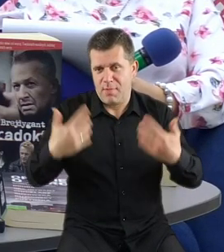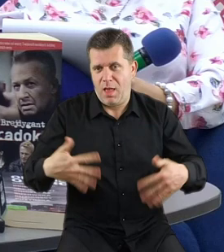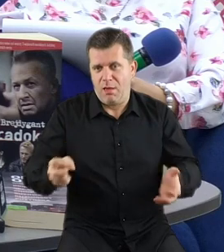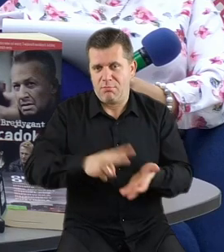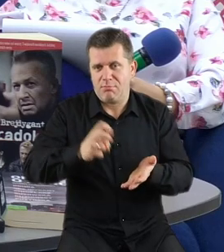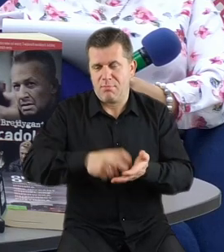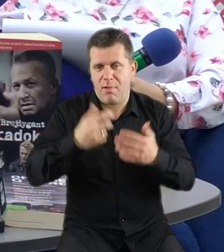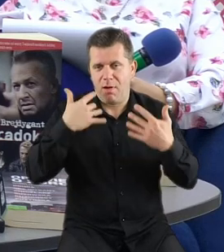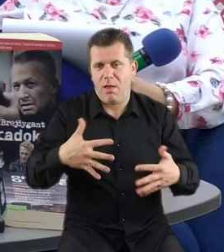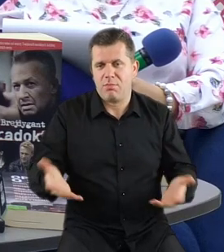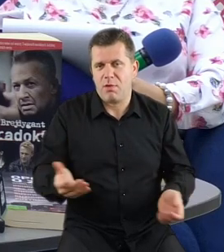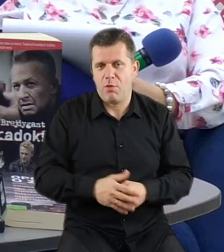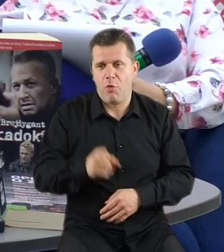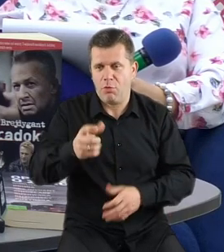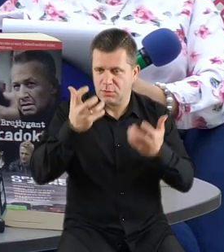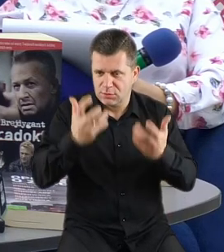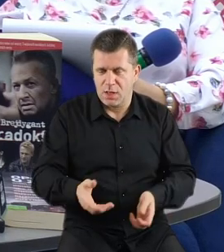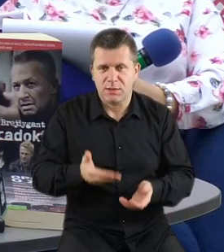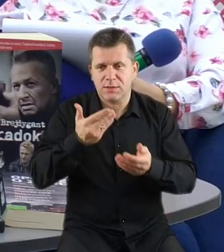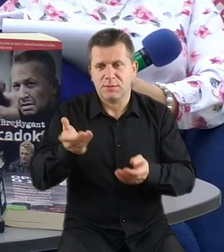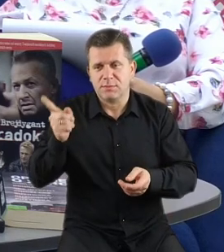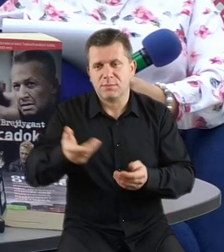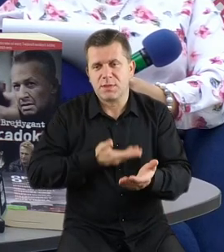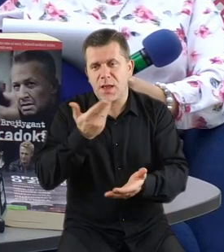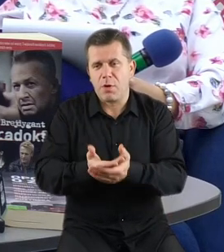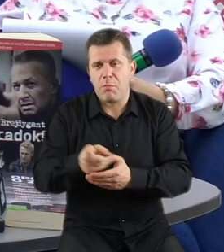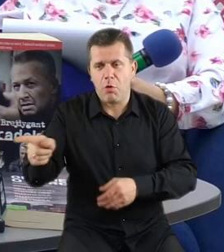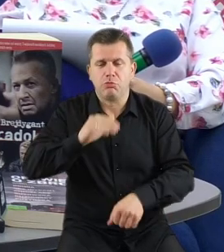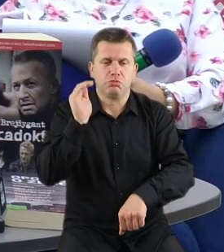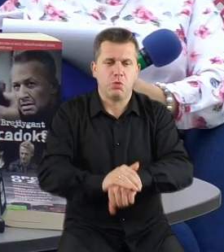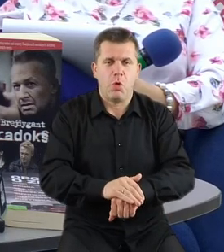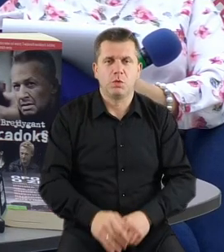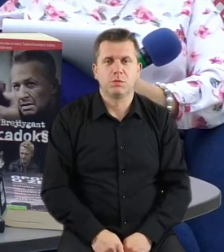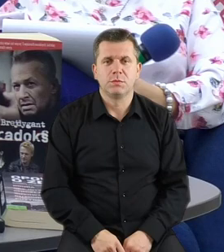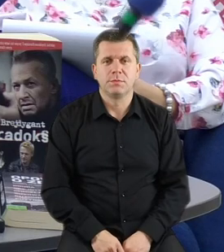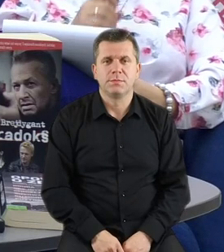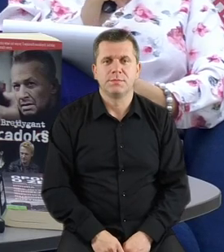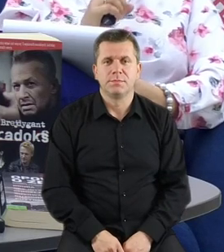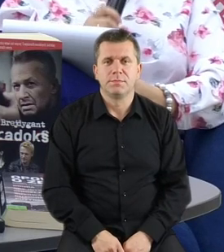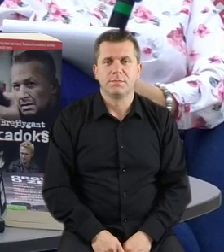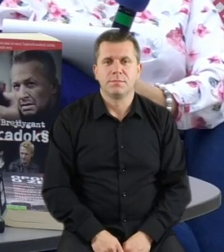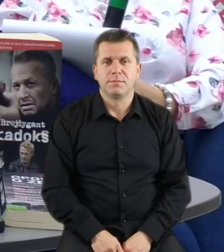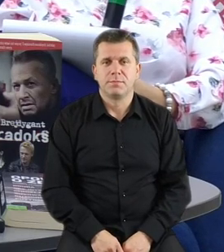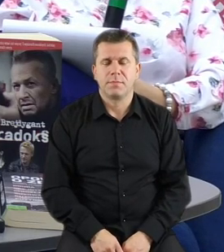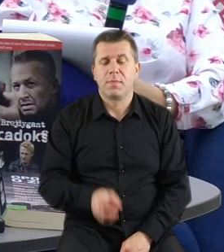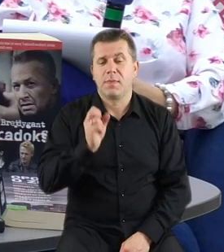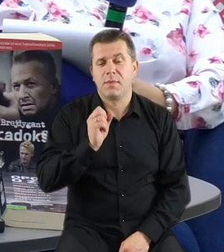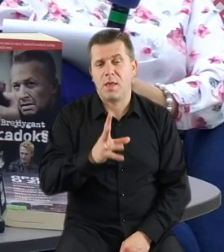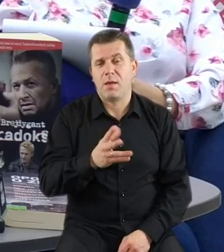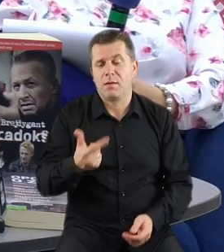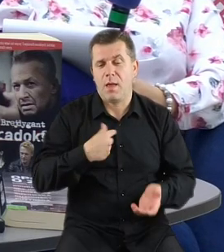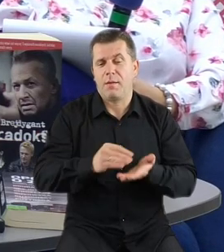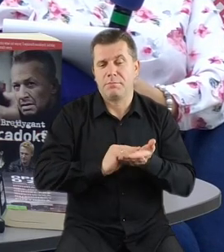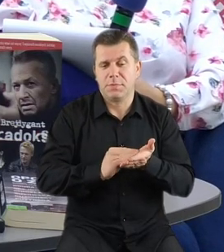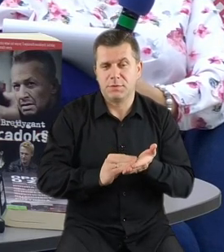no, że była taka, że oni chcą mu zaproponować, potem on się zgodził. Więc tak, w tym sensie